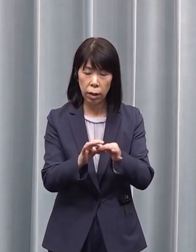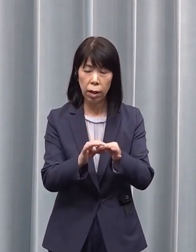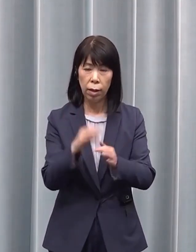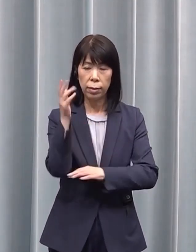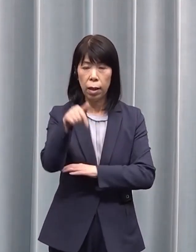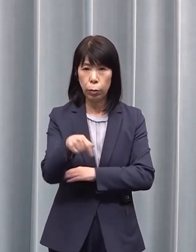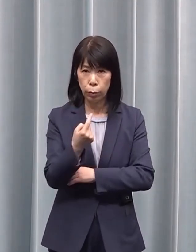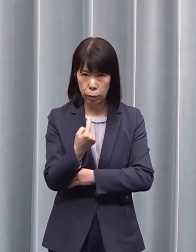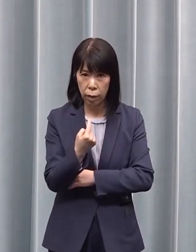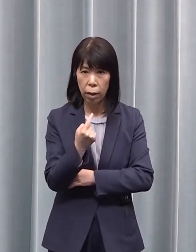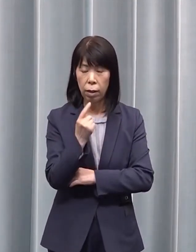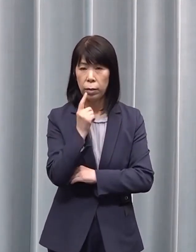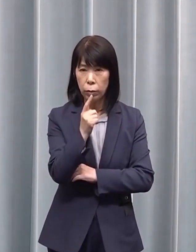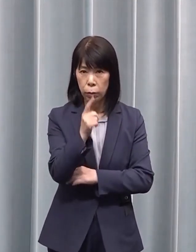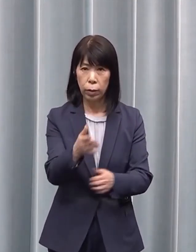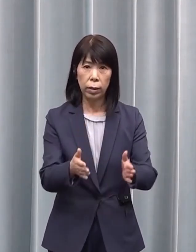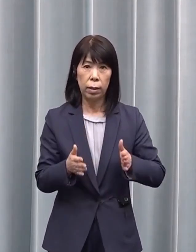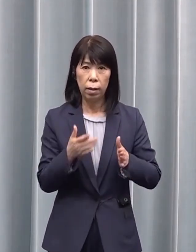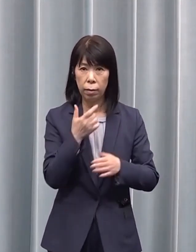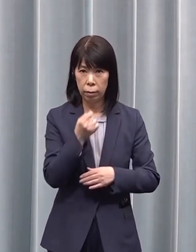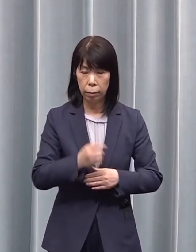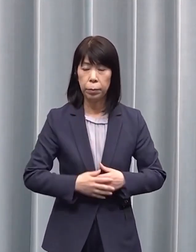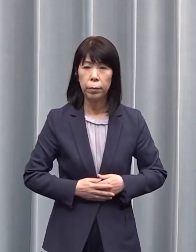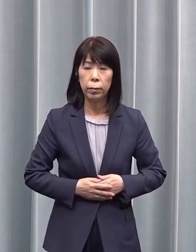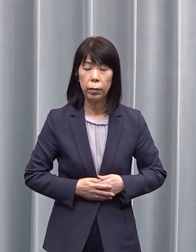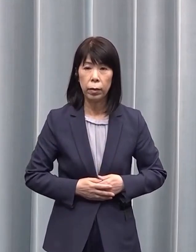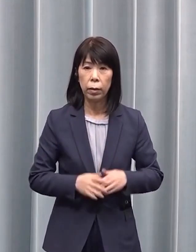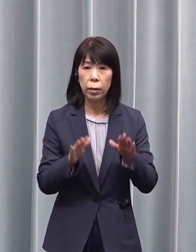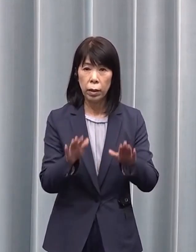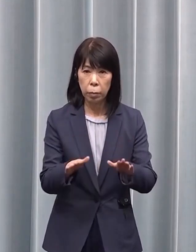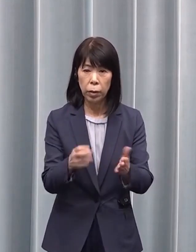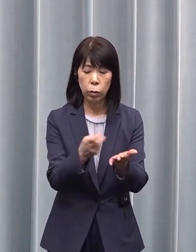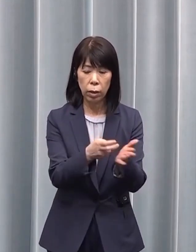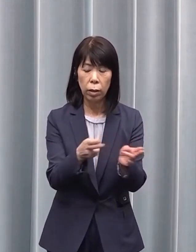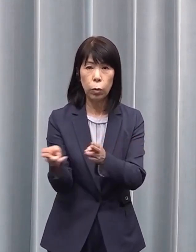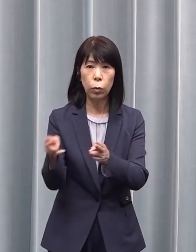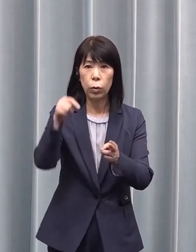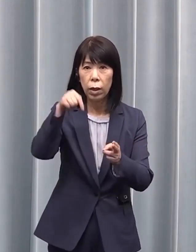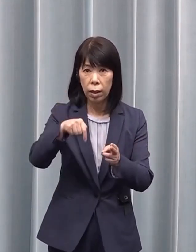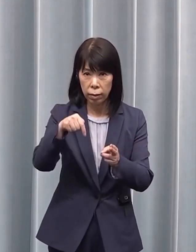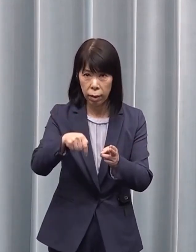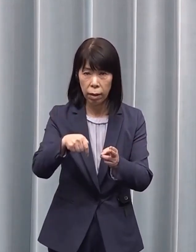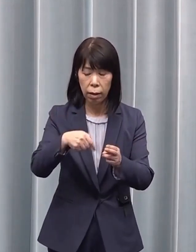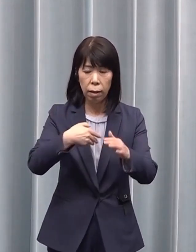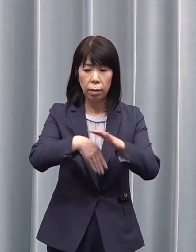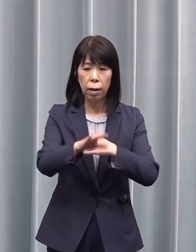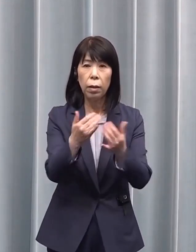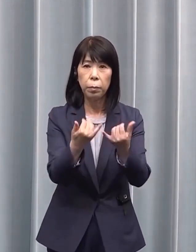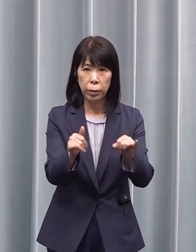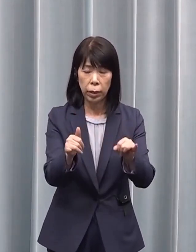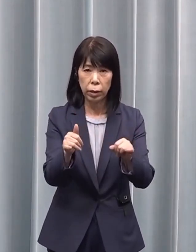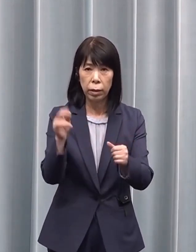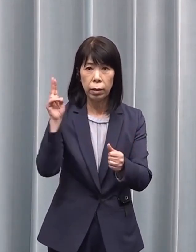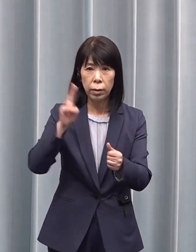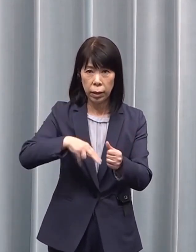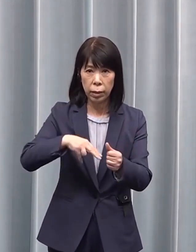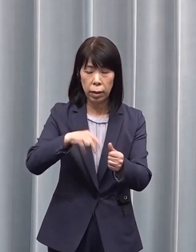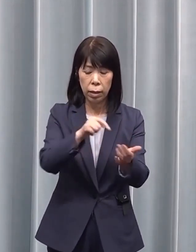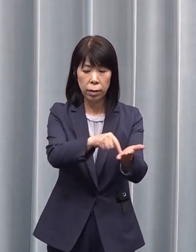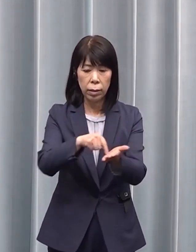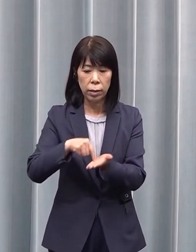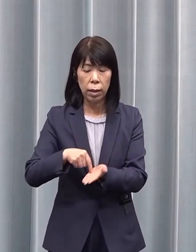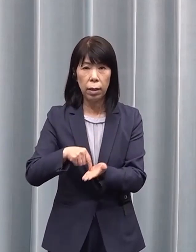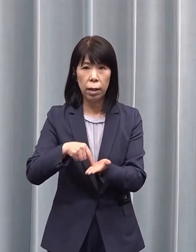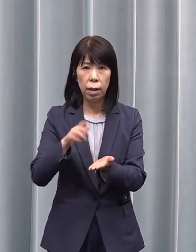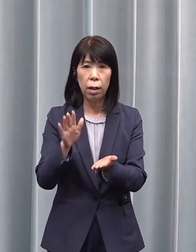し控えさせていただきますが、現行の制度においても難民認定申請があった場合には、